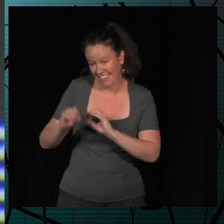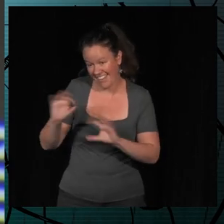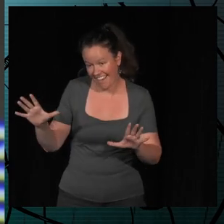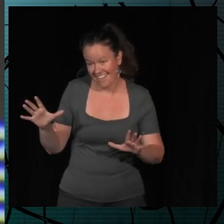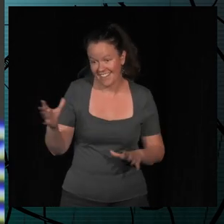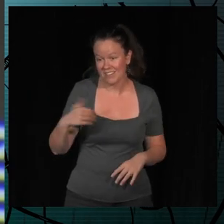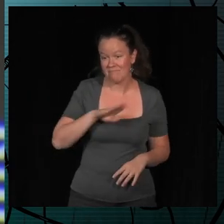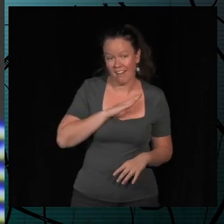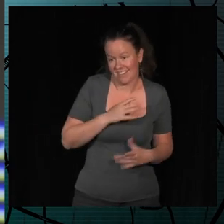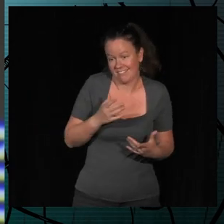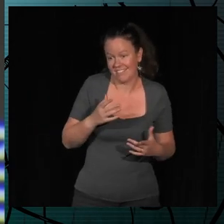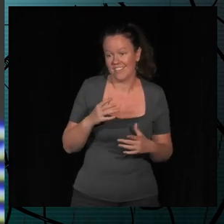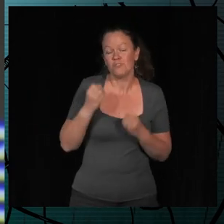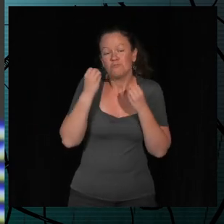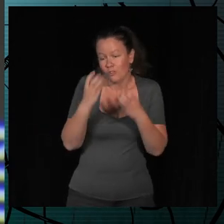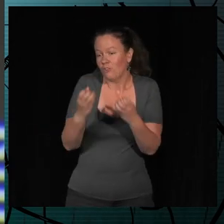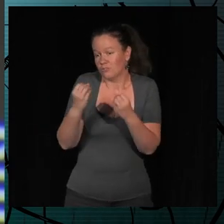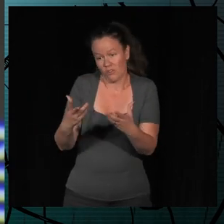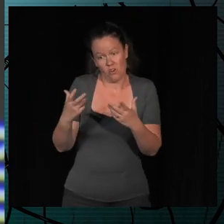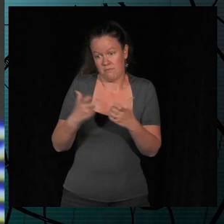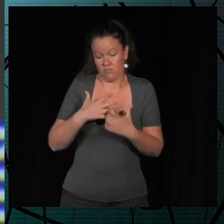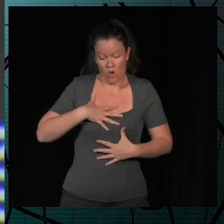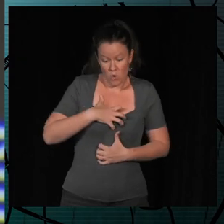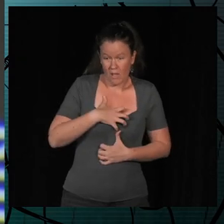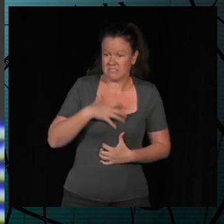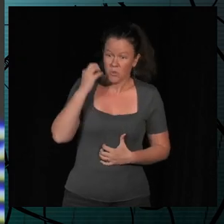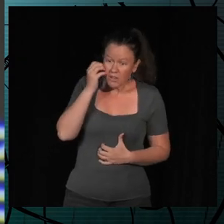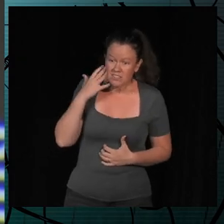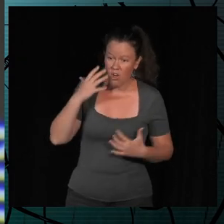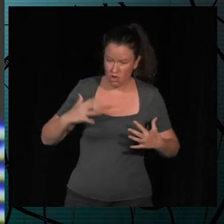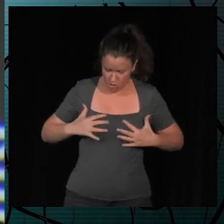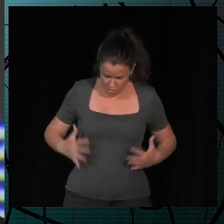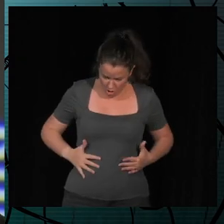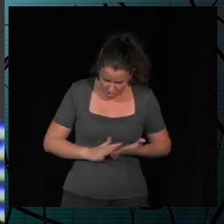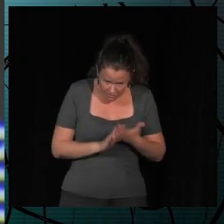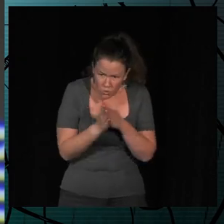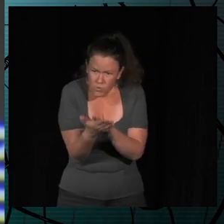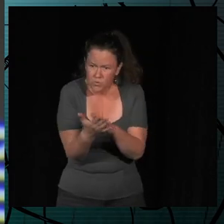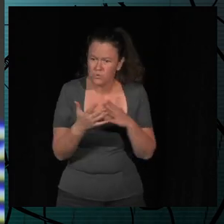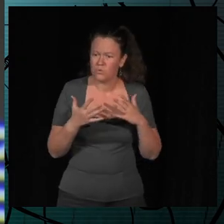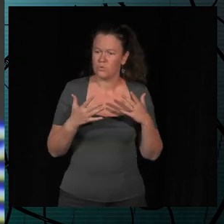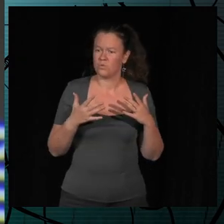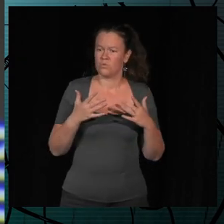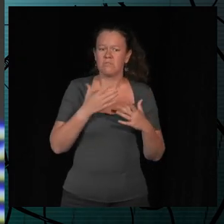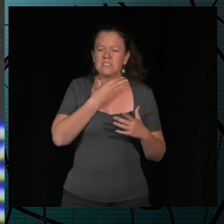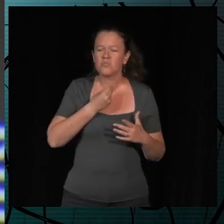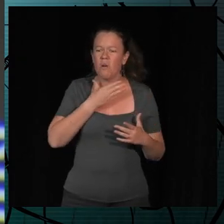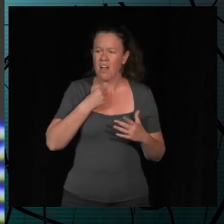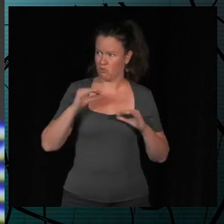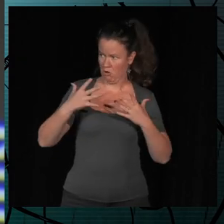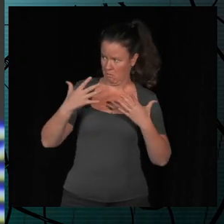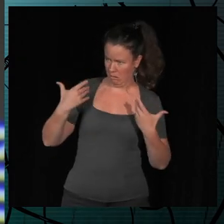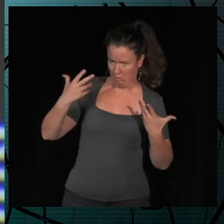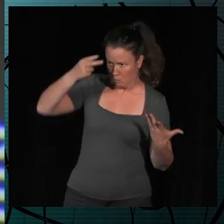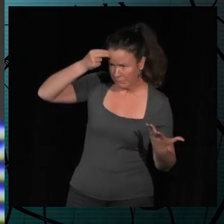dans les jeux vidéos par c'est une manière de fuir les angoisses de l'adolescence du corps qui se transforme du désir sexuel qui apparaît